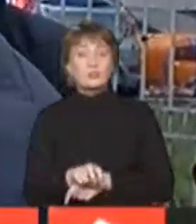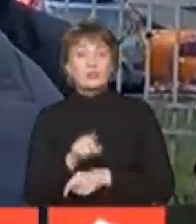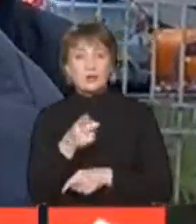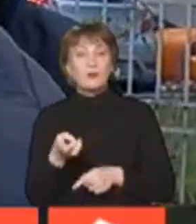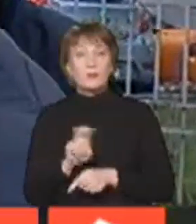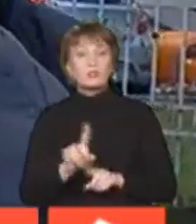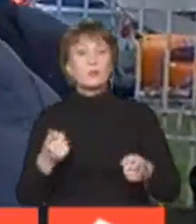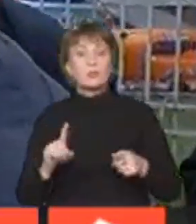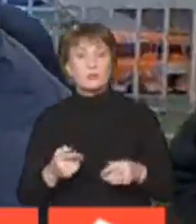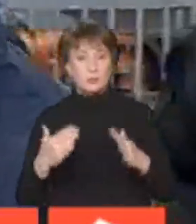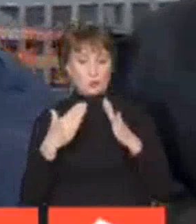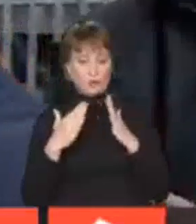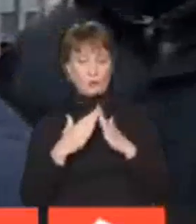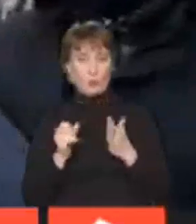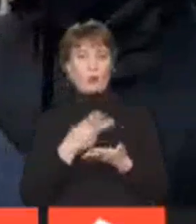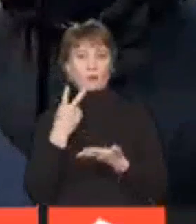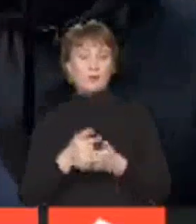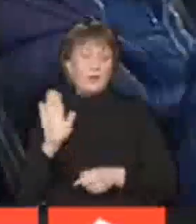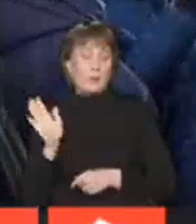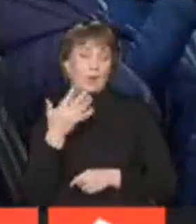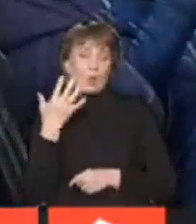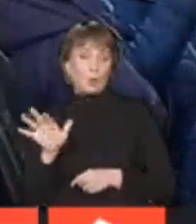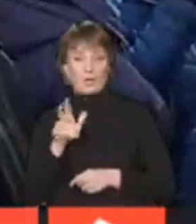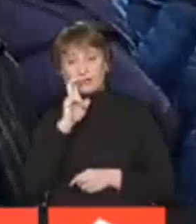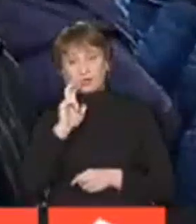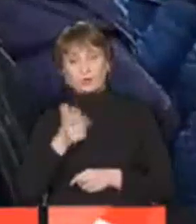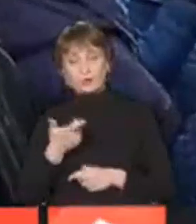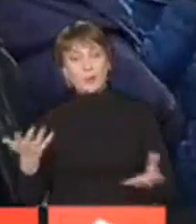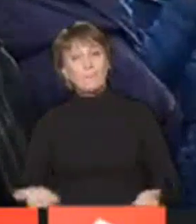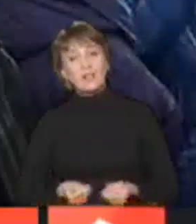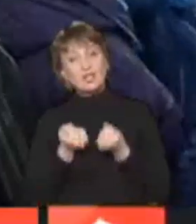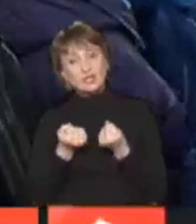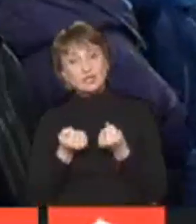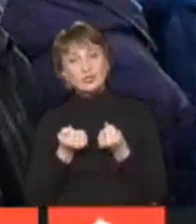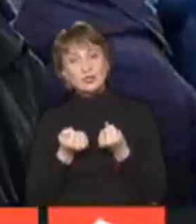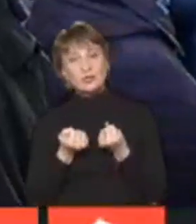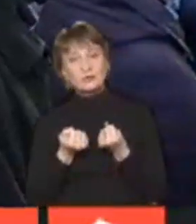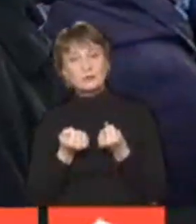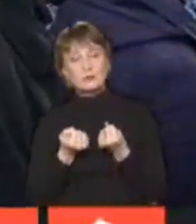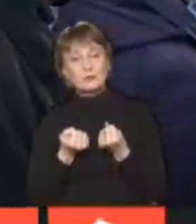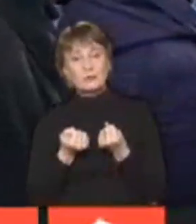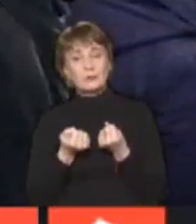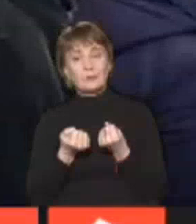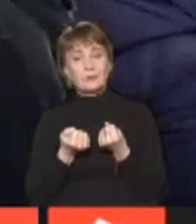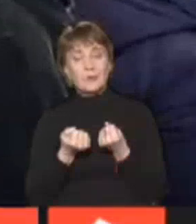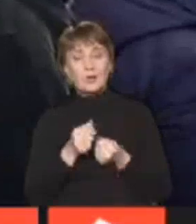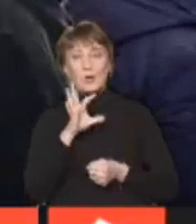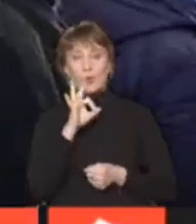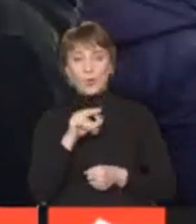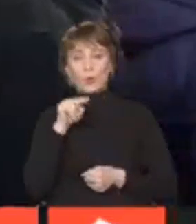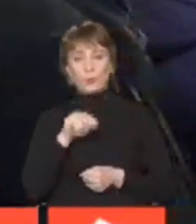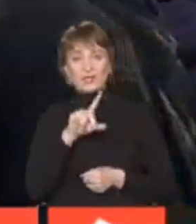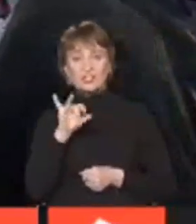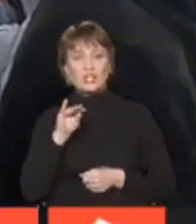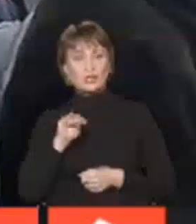ще вдома на дивані лежали? Прогулятися, скучно. Підтримати опозиційну платформу «За життя». Все.